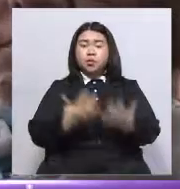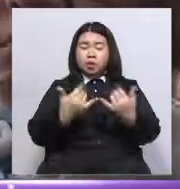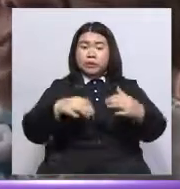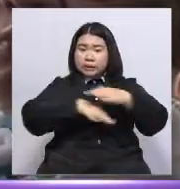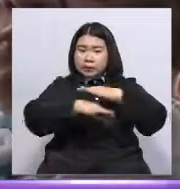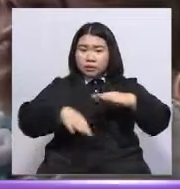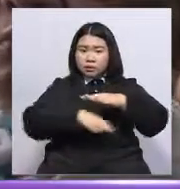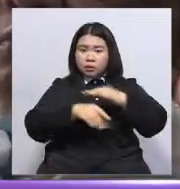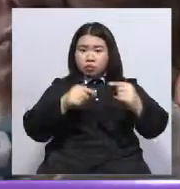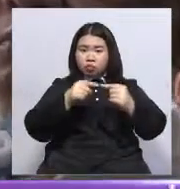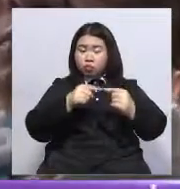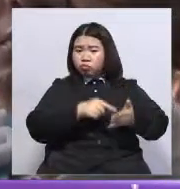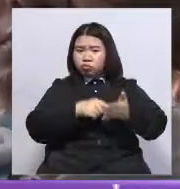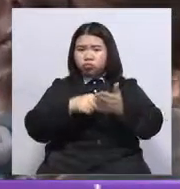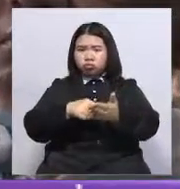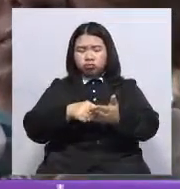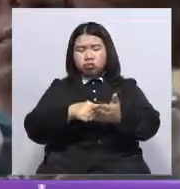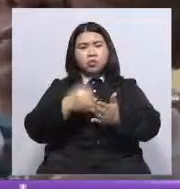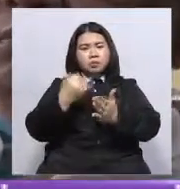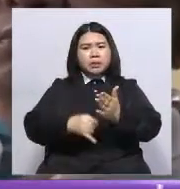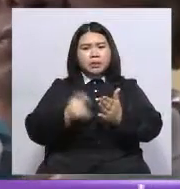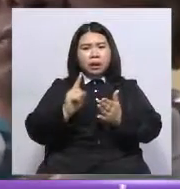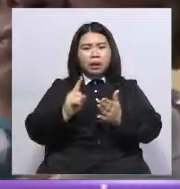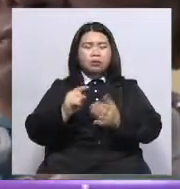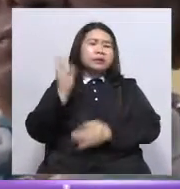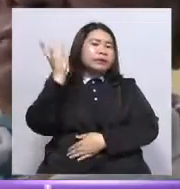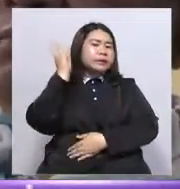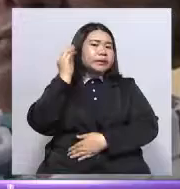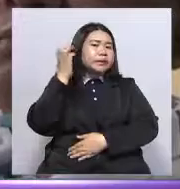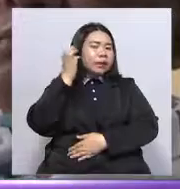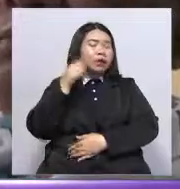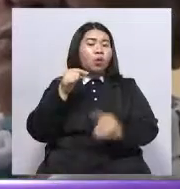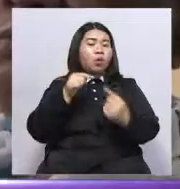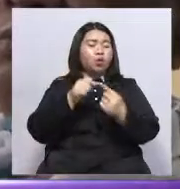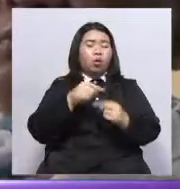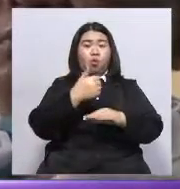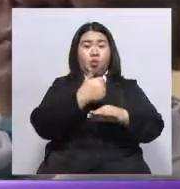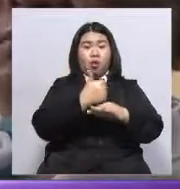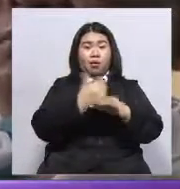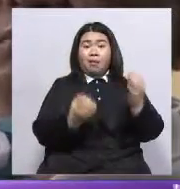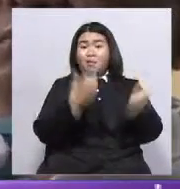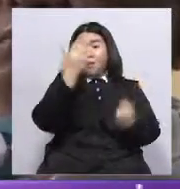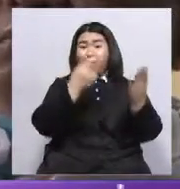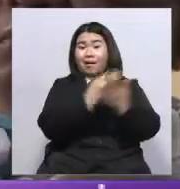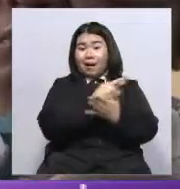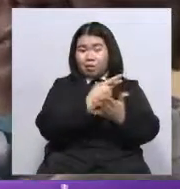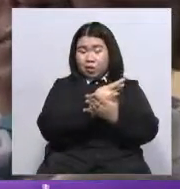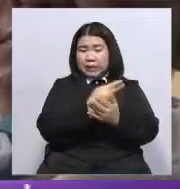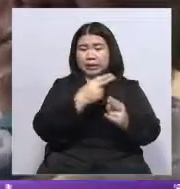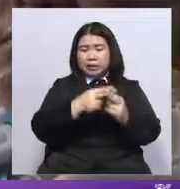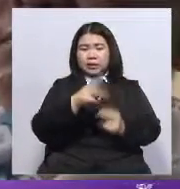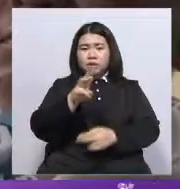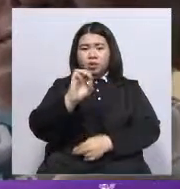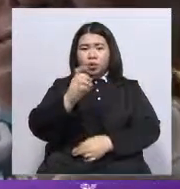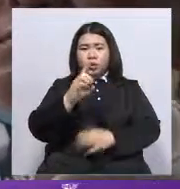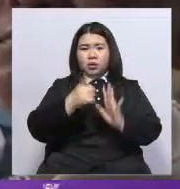านสำคัญในการนำไปสู่การแจ้งข้อหานะคะก็คือคลิปเสียงที่นายวิเชียรชินวงศ์หัวหน้าเขตรักษาพันธุ์สัตว์ป่าทุ่งใหญ่นเรศวรฝั่ง